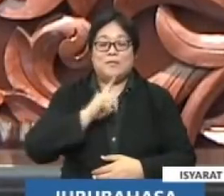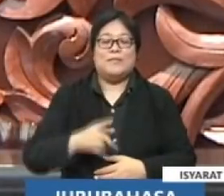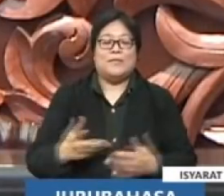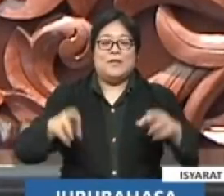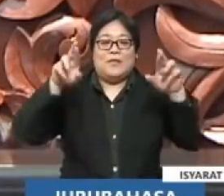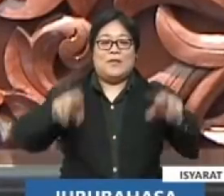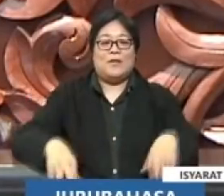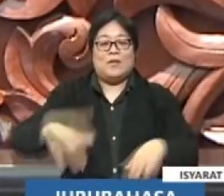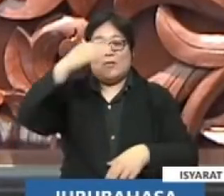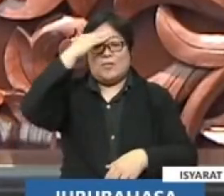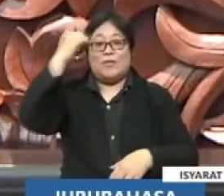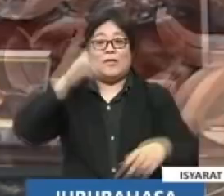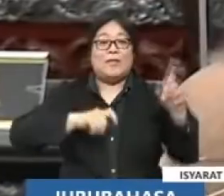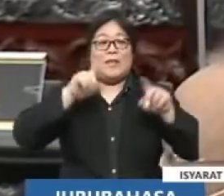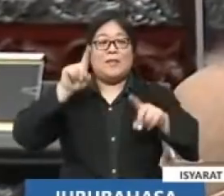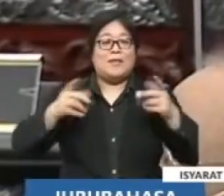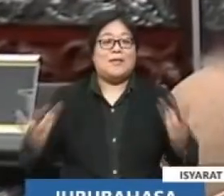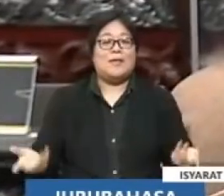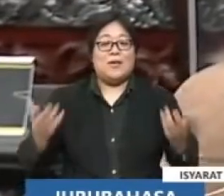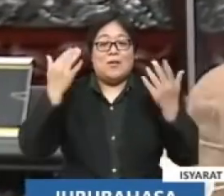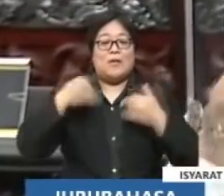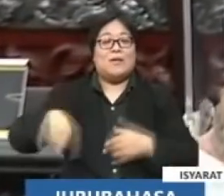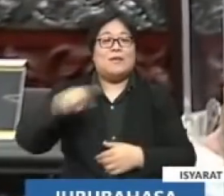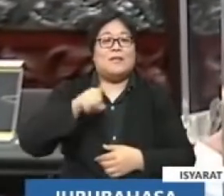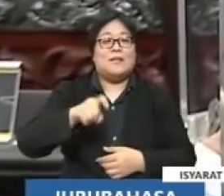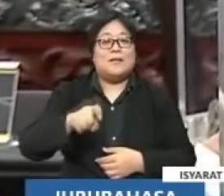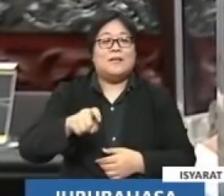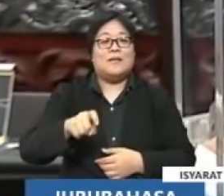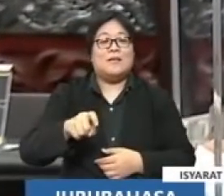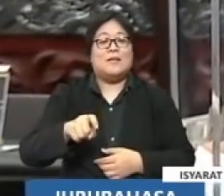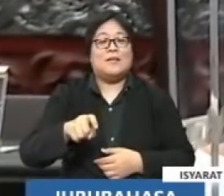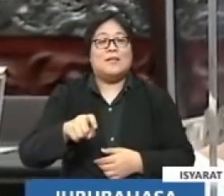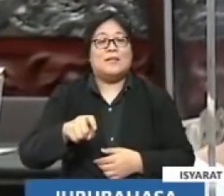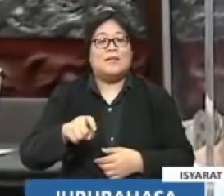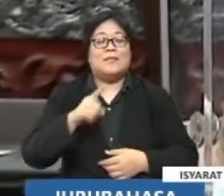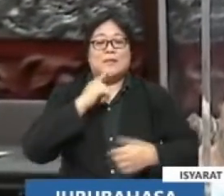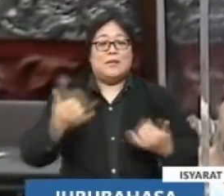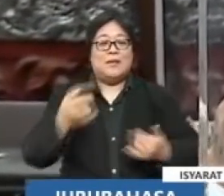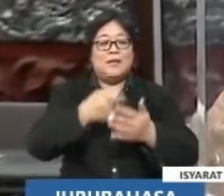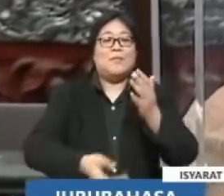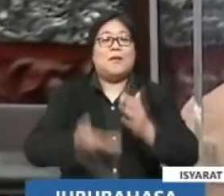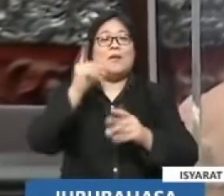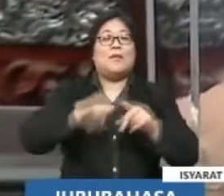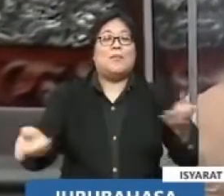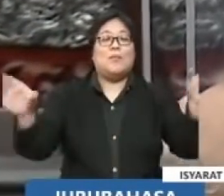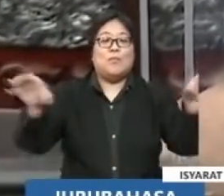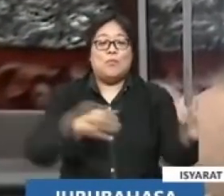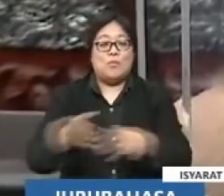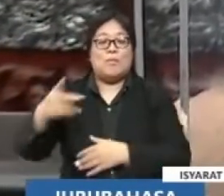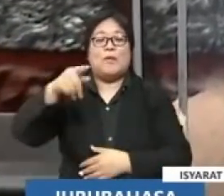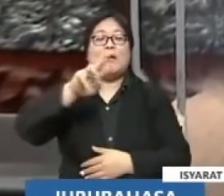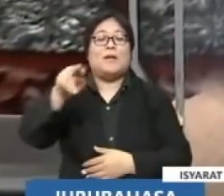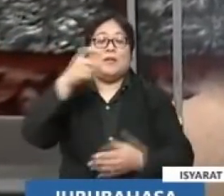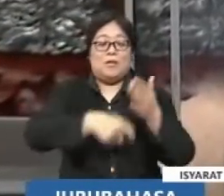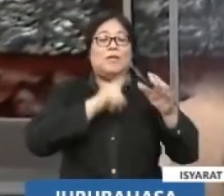rakyat, rakyat Johor tertanya-tanya kenapa desak mereka masuk pilihan raya dalam keadaan harga barang tengah mahal. Kalau kos itu